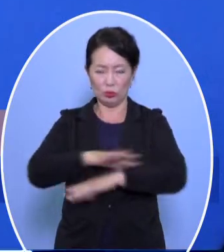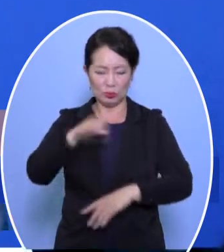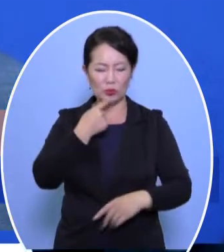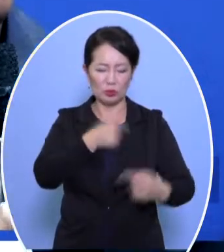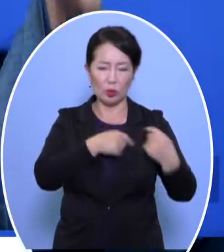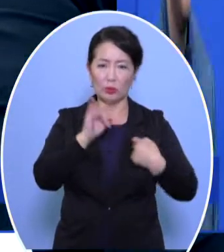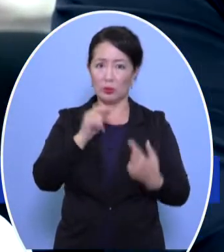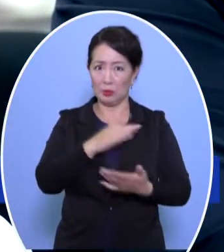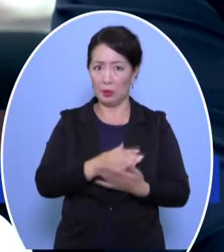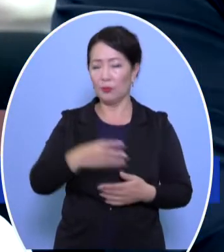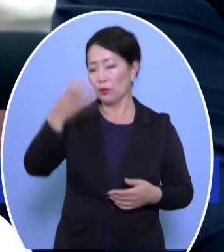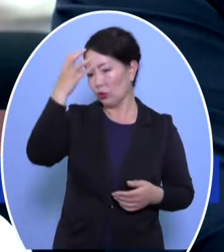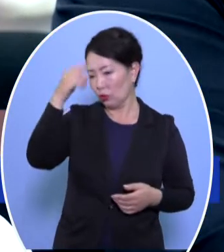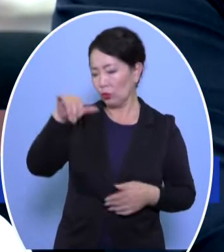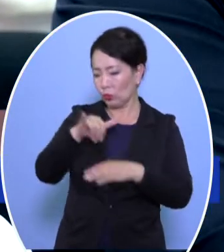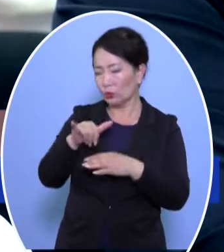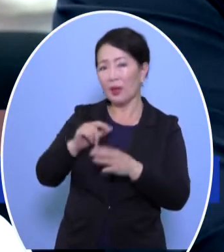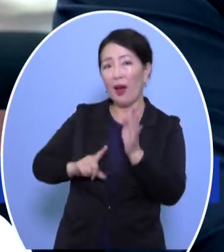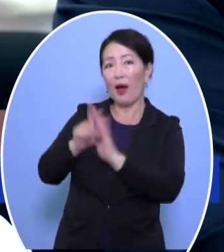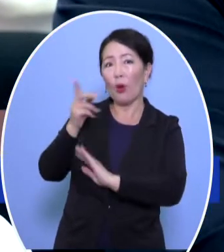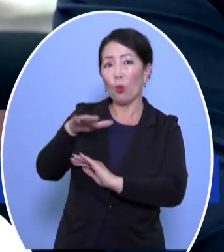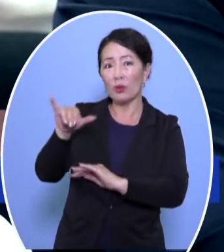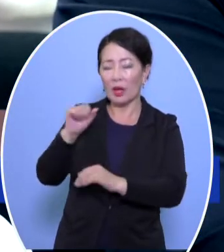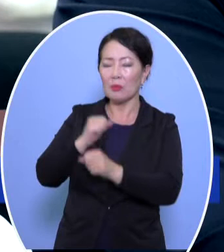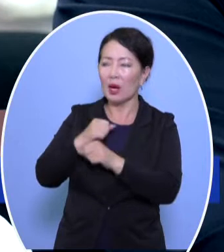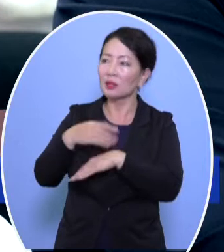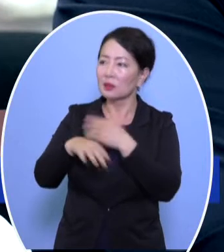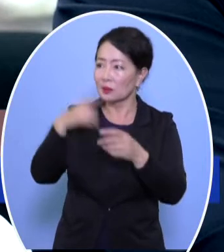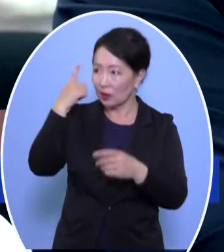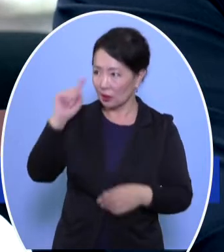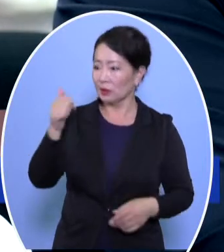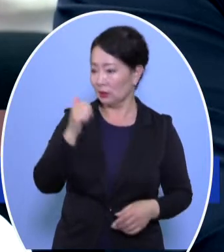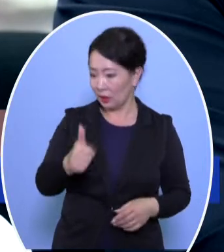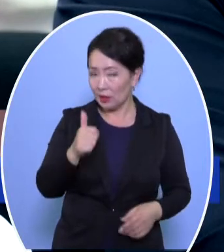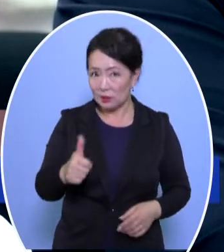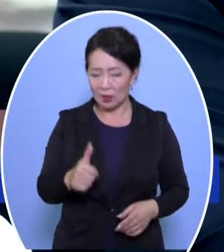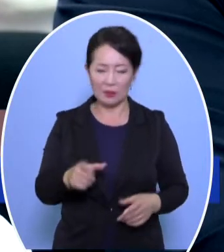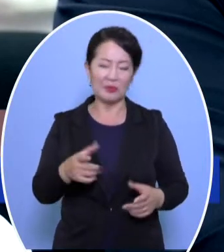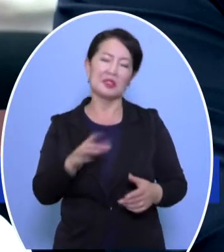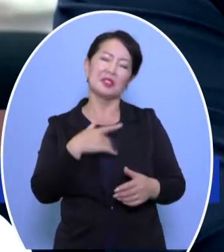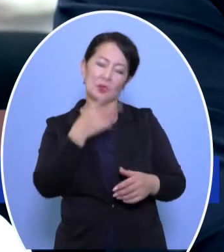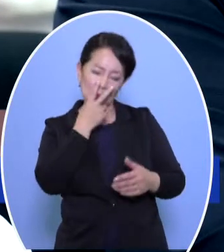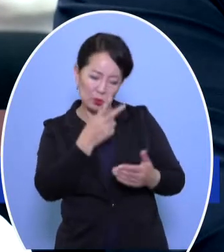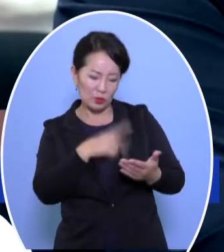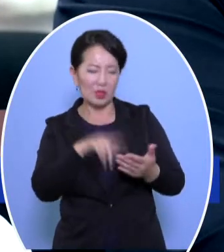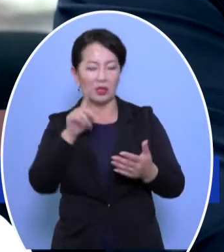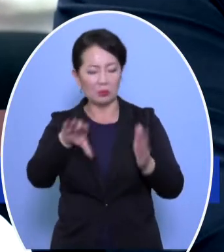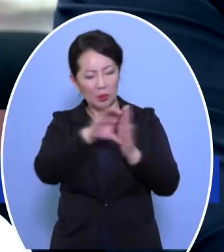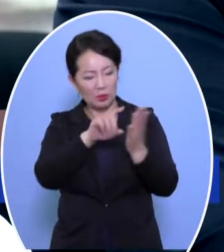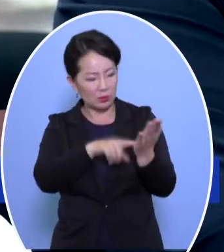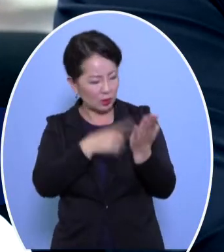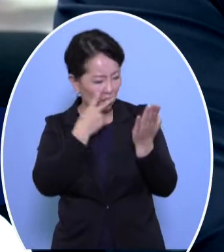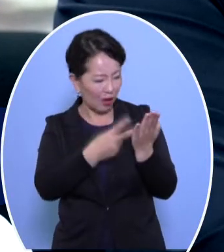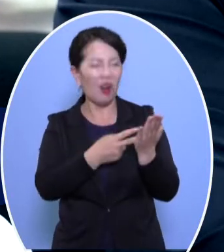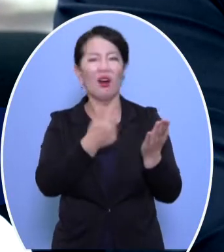зовж байгаа. Төрд анх удаа гэмээр ийм ажил санаачлаад хийж байгаа нь сайн байгаа. Эндээс ирэх магадгүй энийг үзээд энэ поструудыг хараад